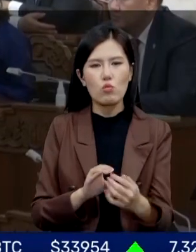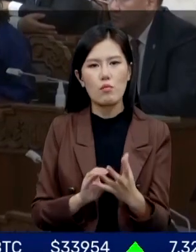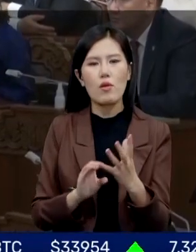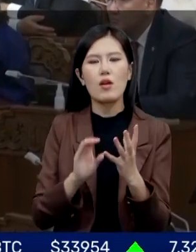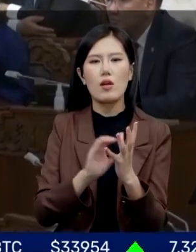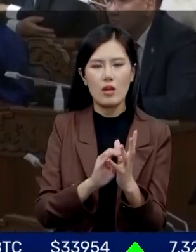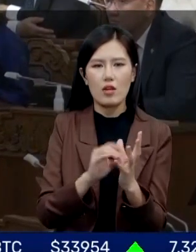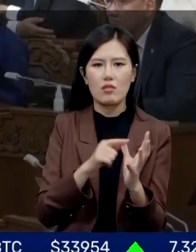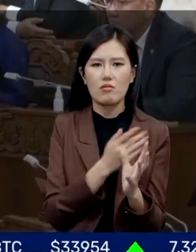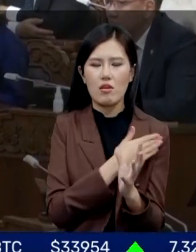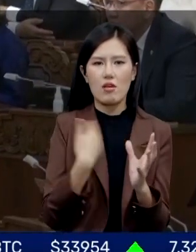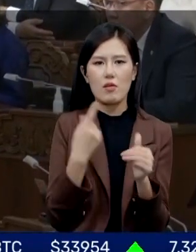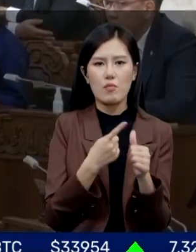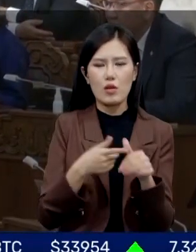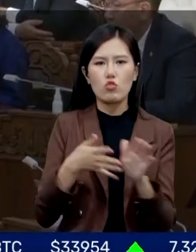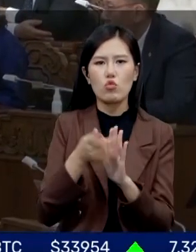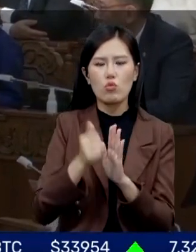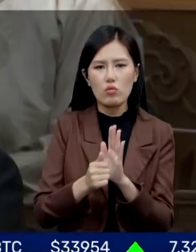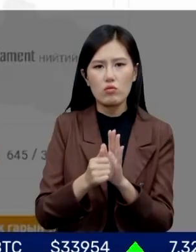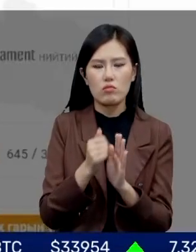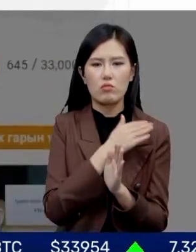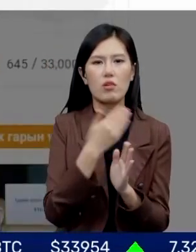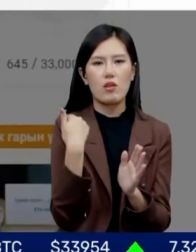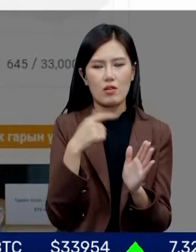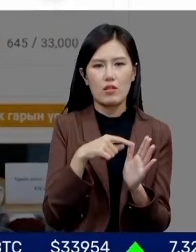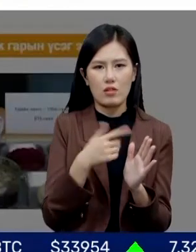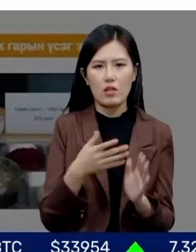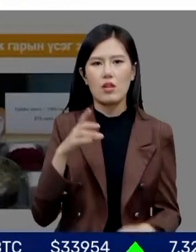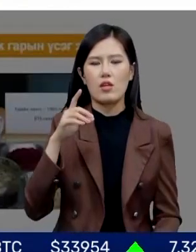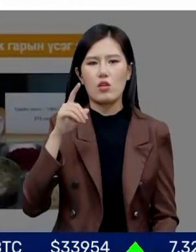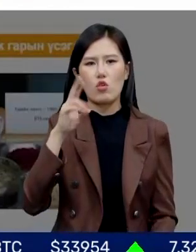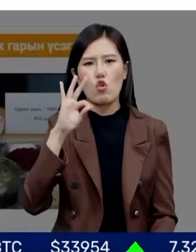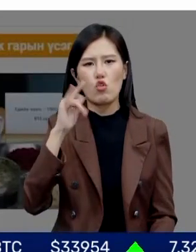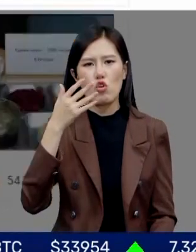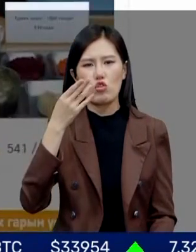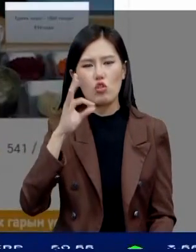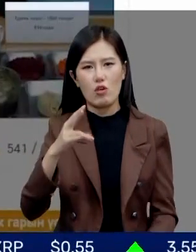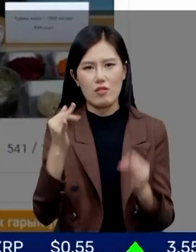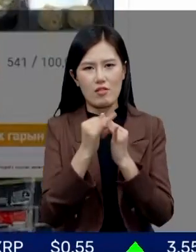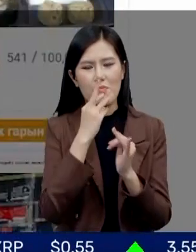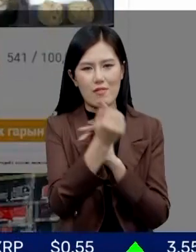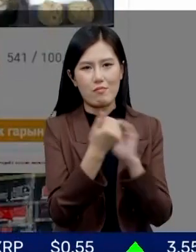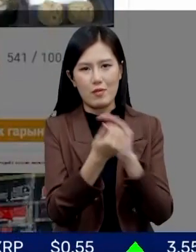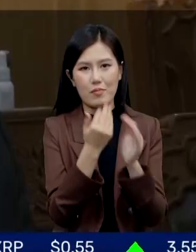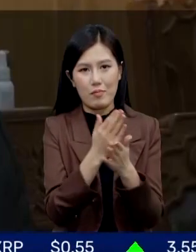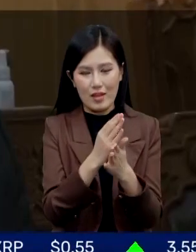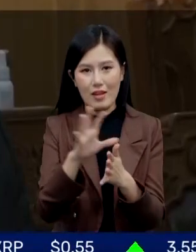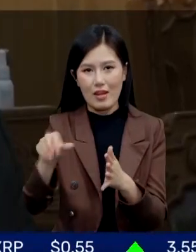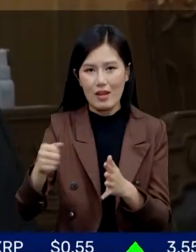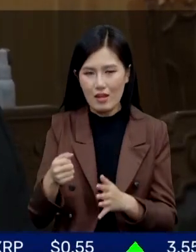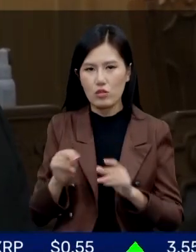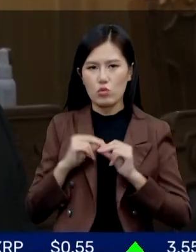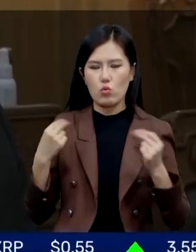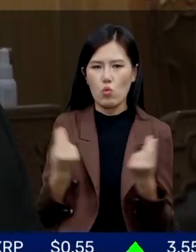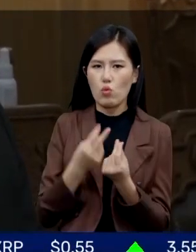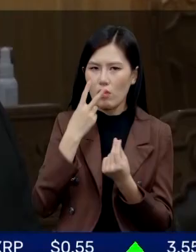даргаар ахлуулан байгуулж байгаа. Зээнт дээ өргөдөл системээр ирж буй бодит шаардлагад үндэслэн иргэдийн өргөдлийг байнгын хороо чуулганаар холбогдох хууль